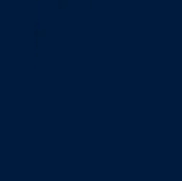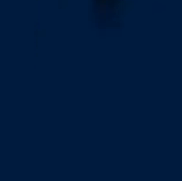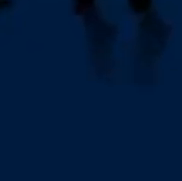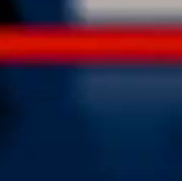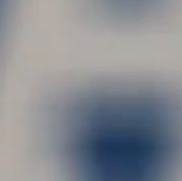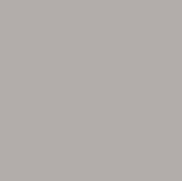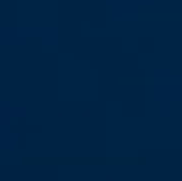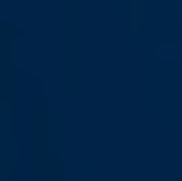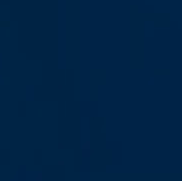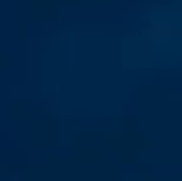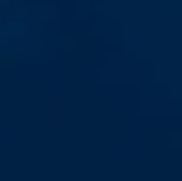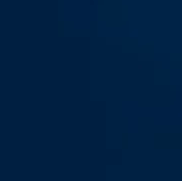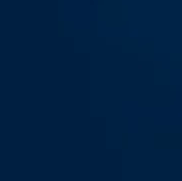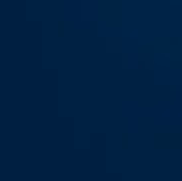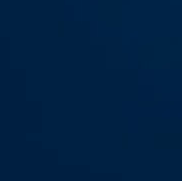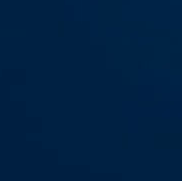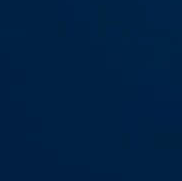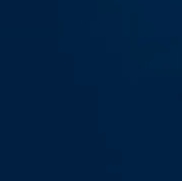байгаа.